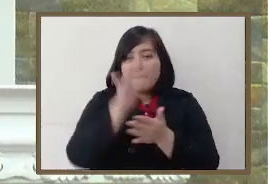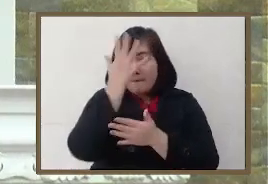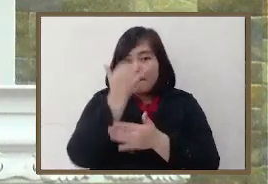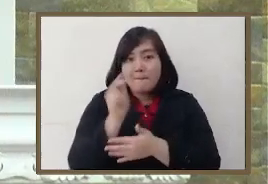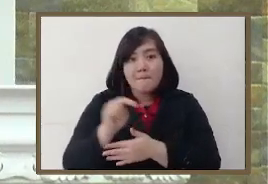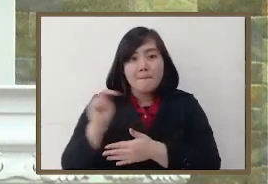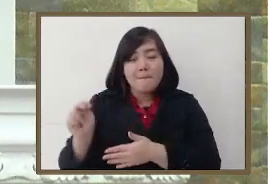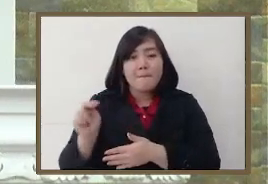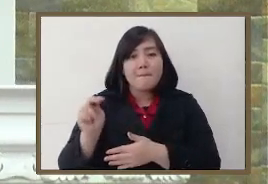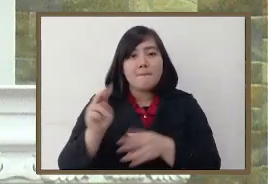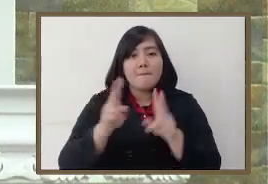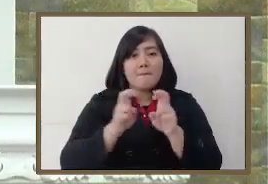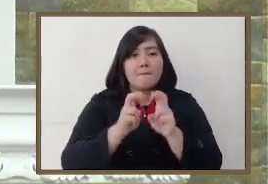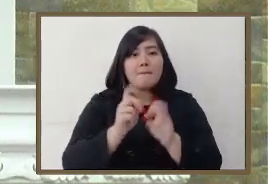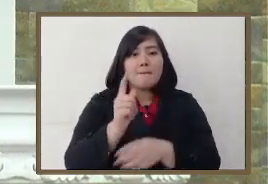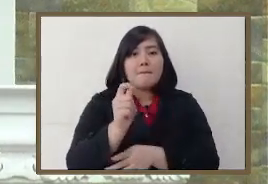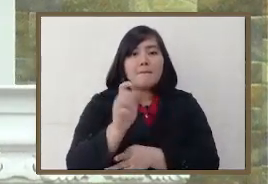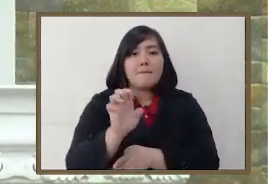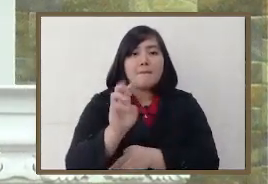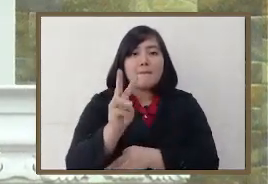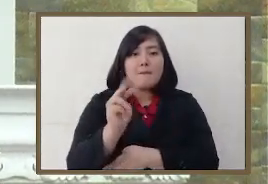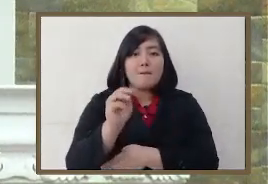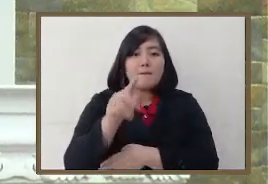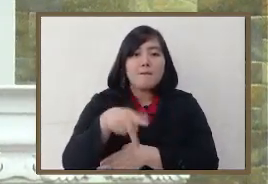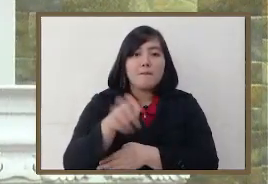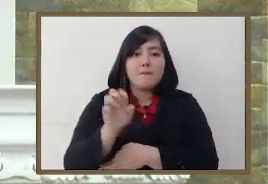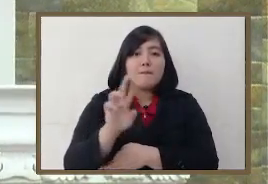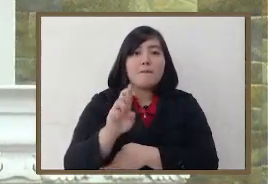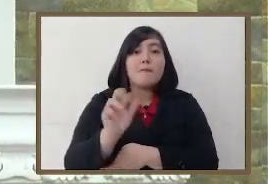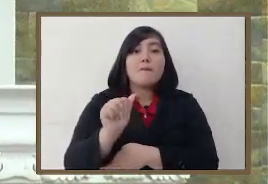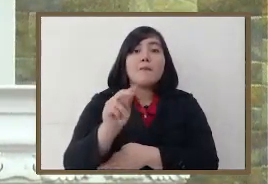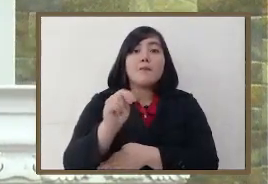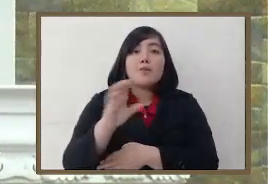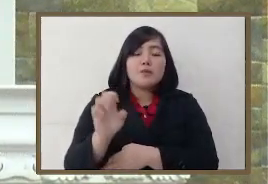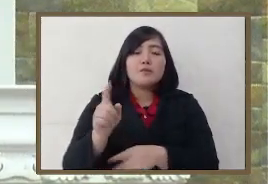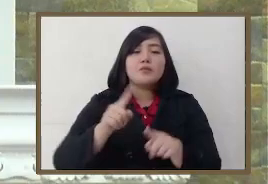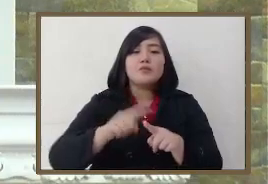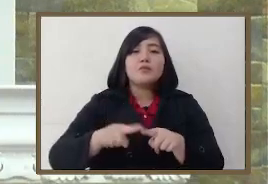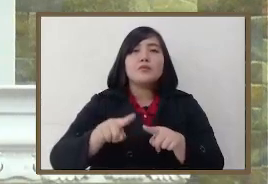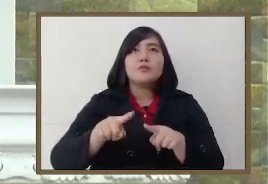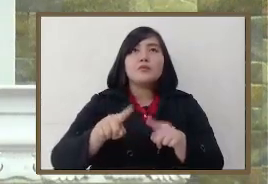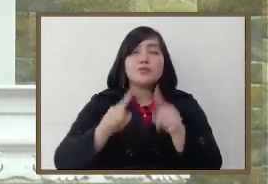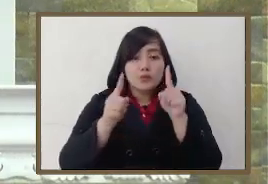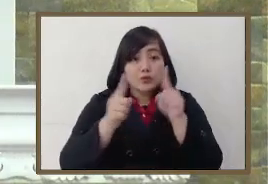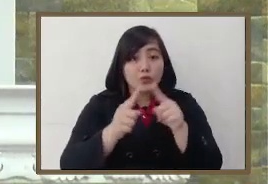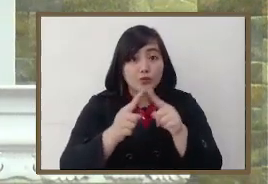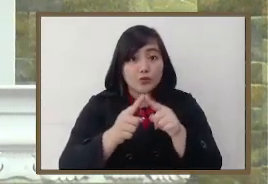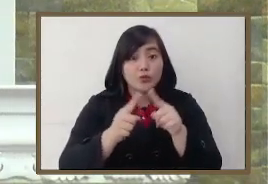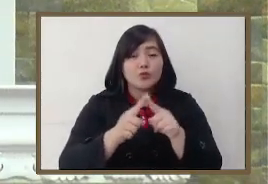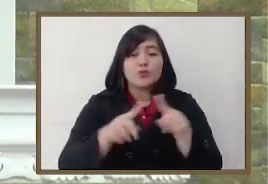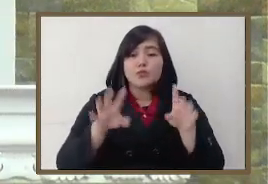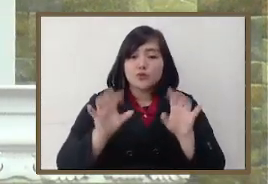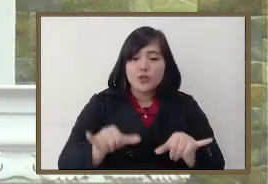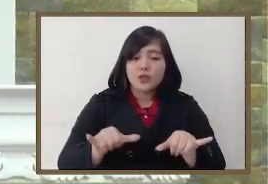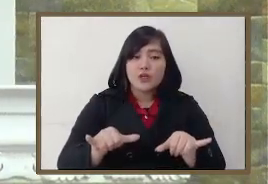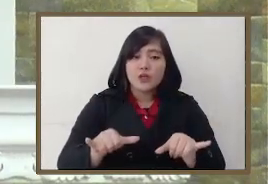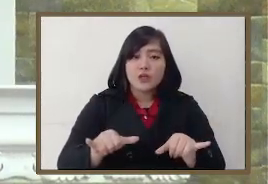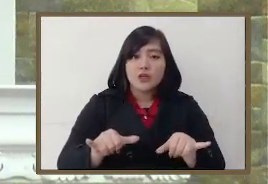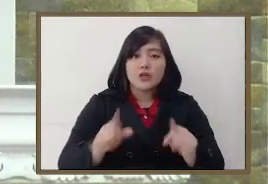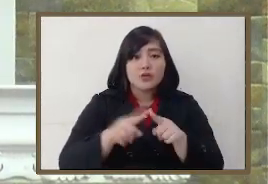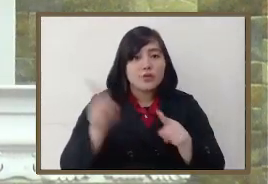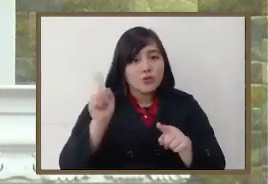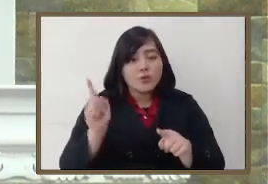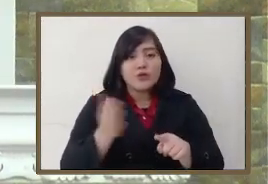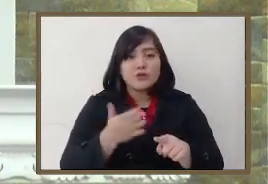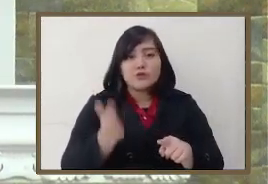You see, bakit? To hold on to what you know. Kasi mahirap pang hawakan ang sarili mo